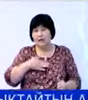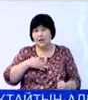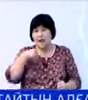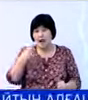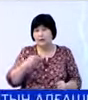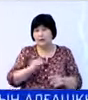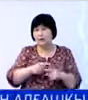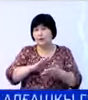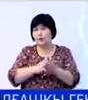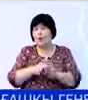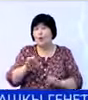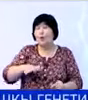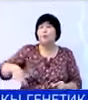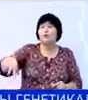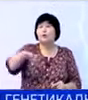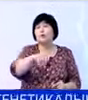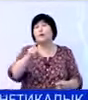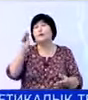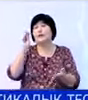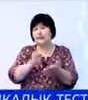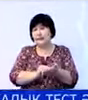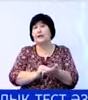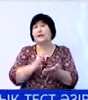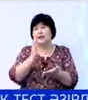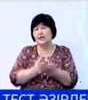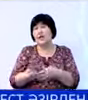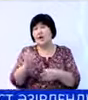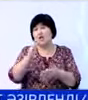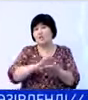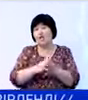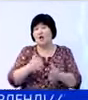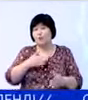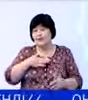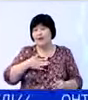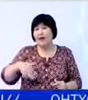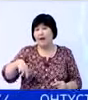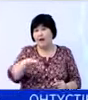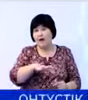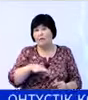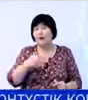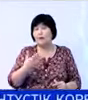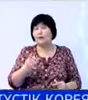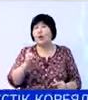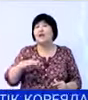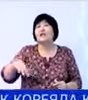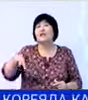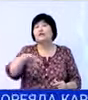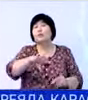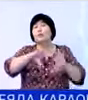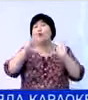10 жағдайлар бұл облыс көлеміндегі тіркелген жағдай. Және біздің аймақ, мынау республика